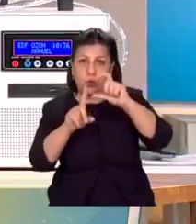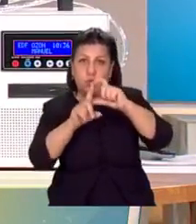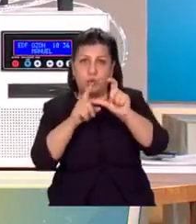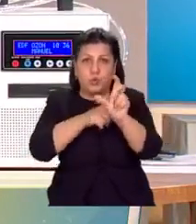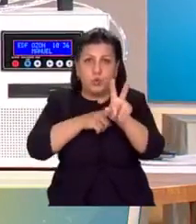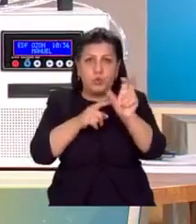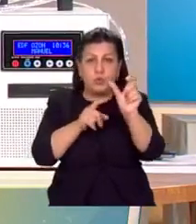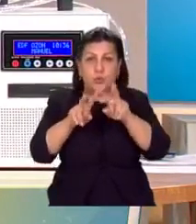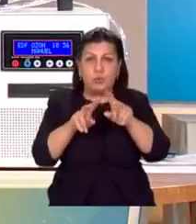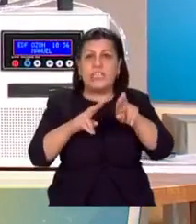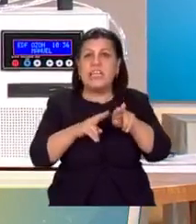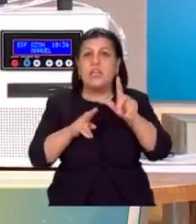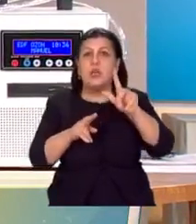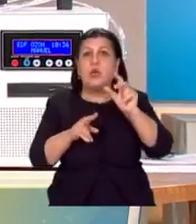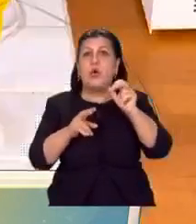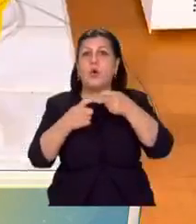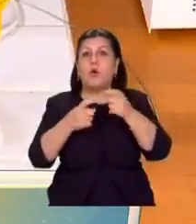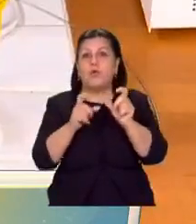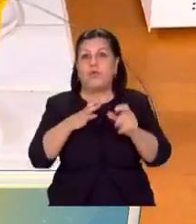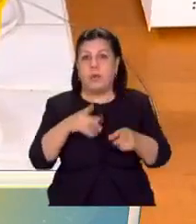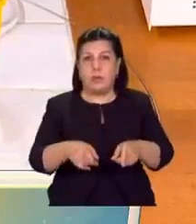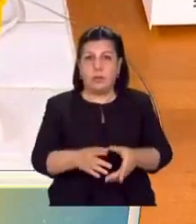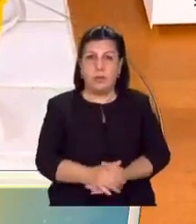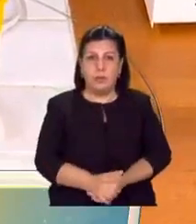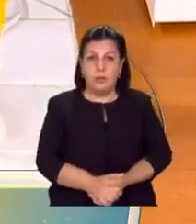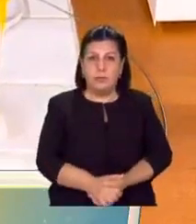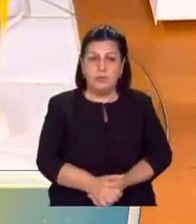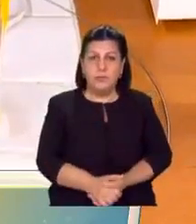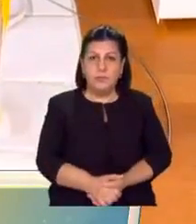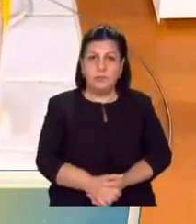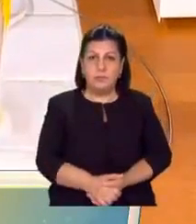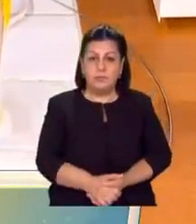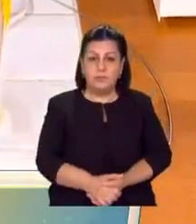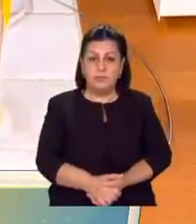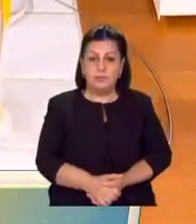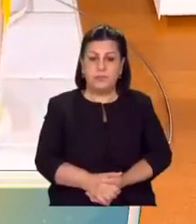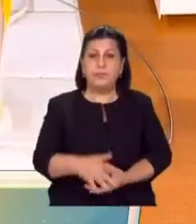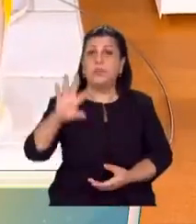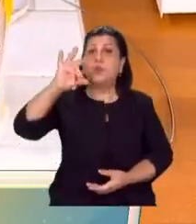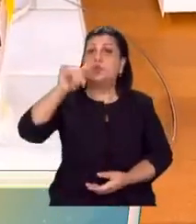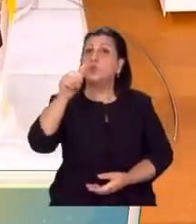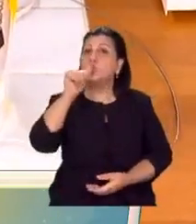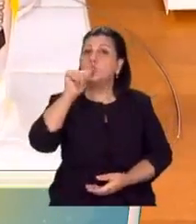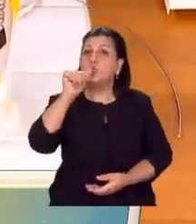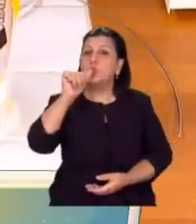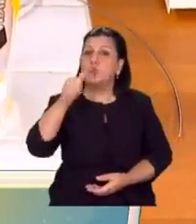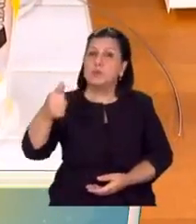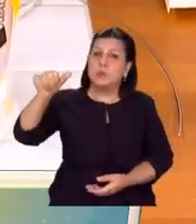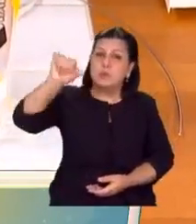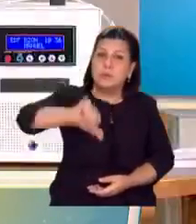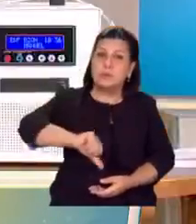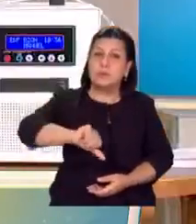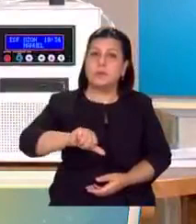Dolayısıyla tuzlu su yaptığın zaman bant tuzlu su yaptığın zaman yani ne